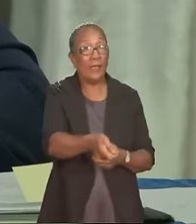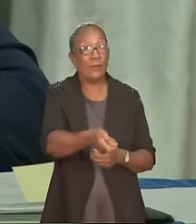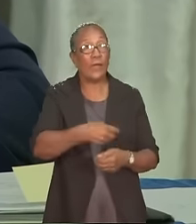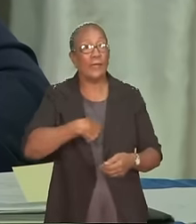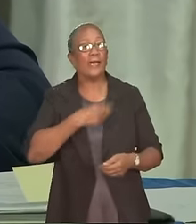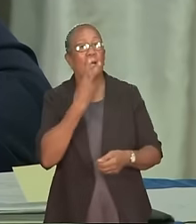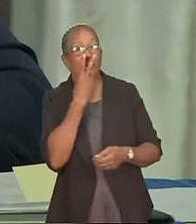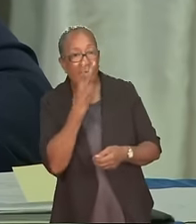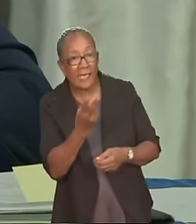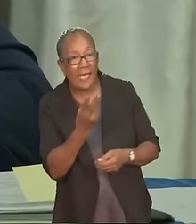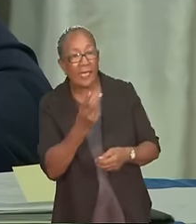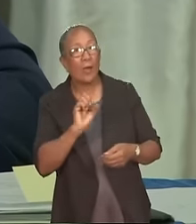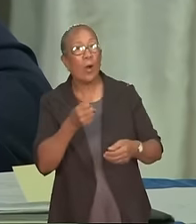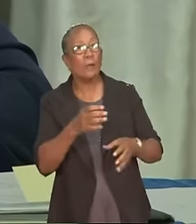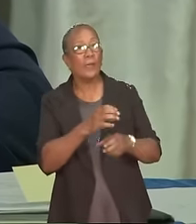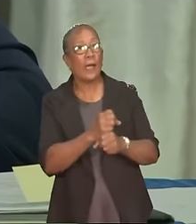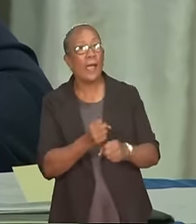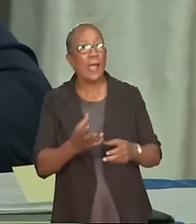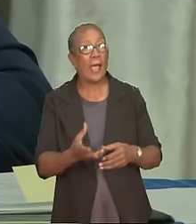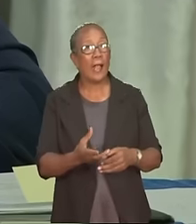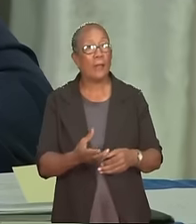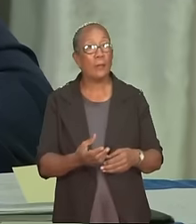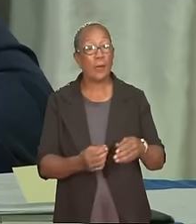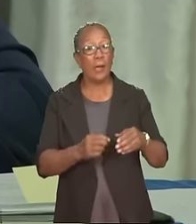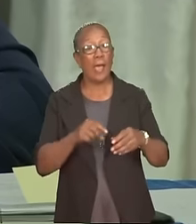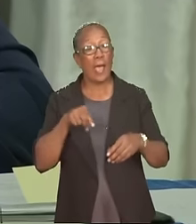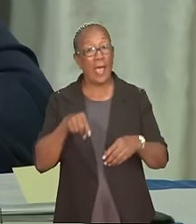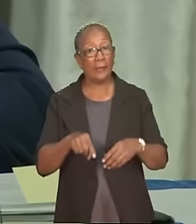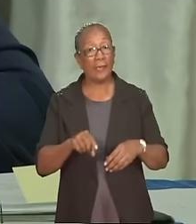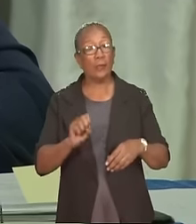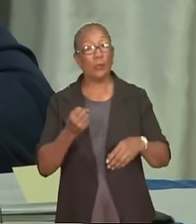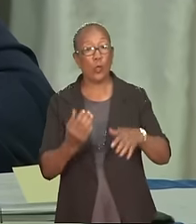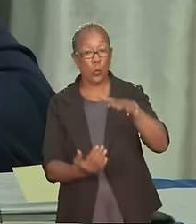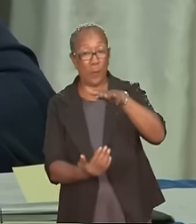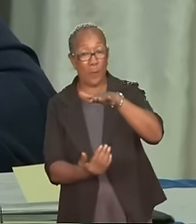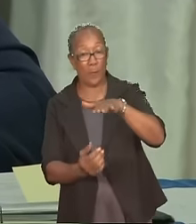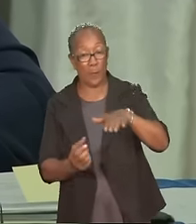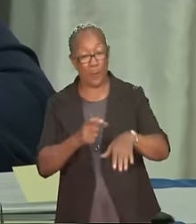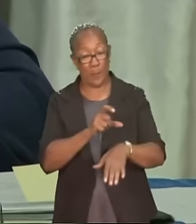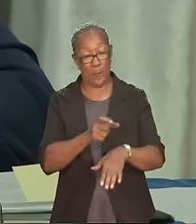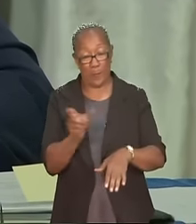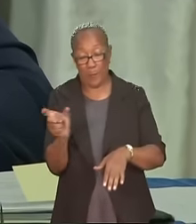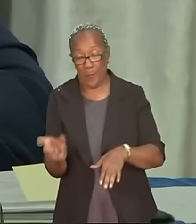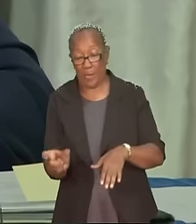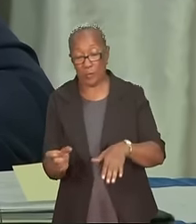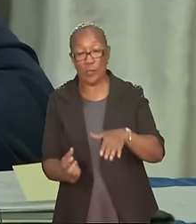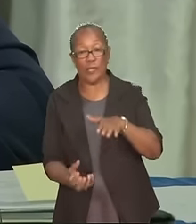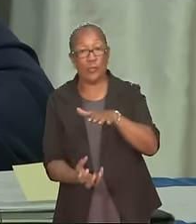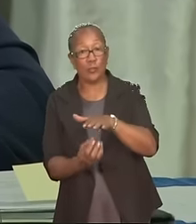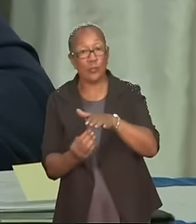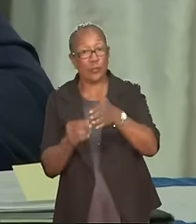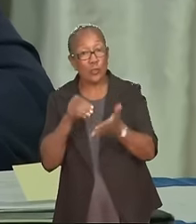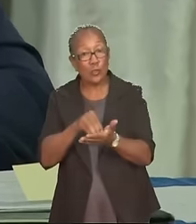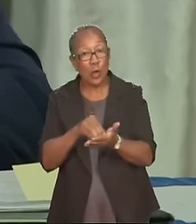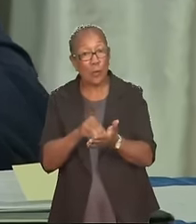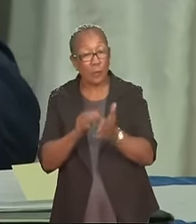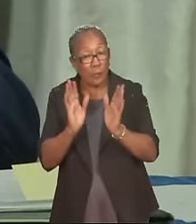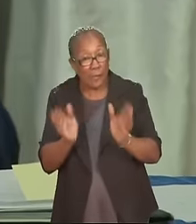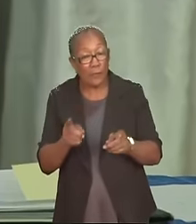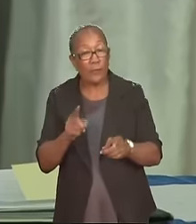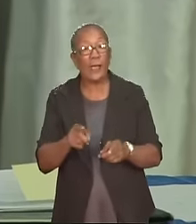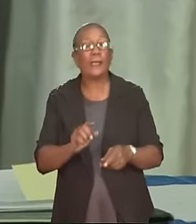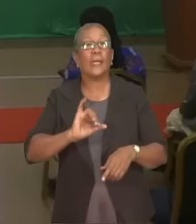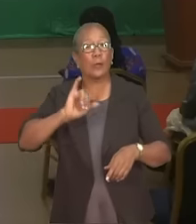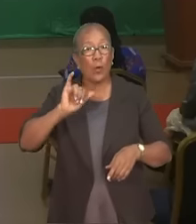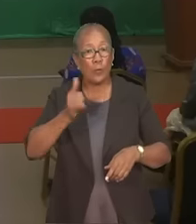ontheffing. Een ontheffing op die personeelstop, zodat u de mensen kunt aantrekken. Maar begint u eerst te zoeken bij BISA. Ja. Dank u